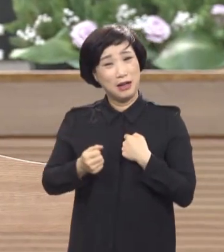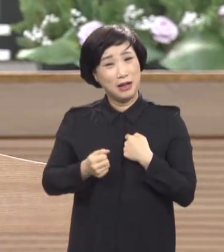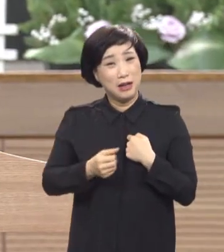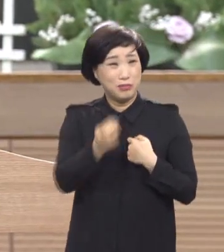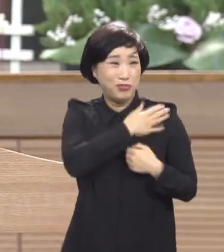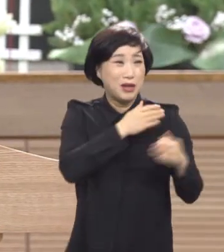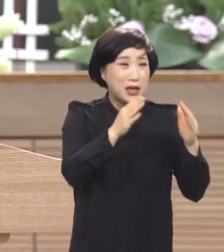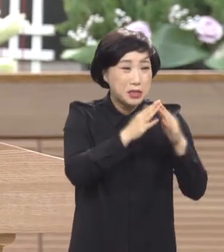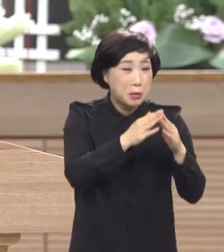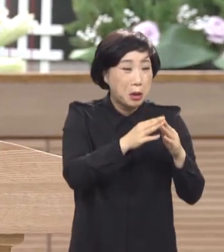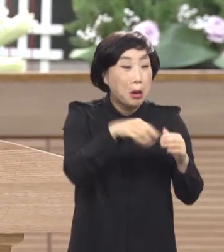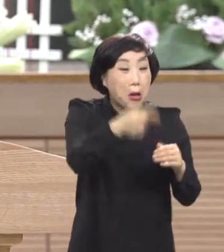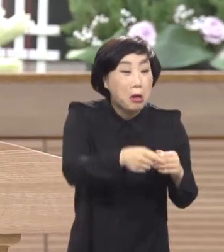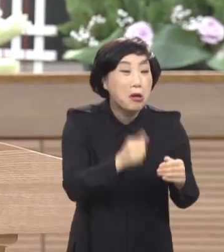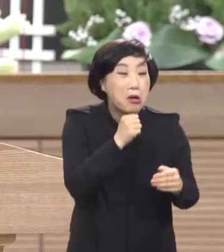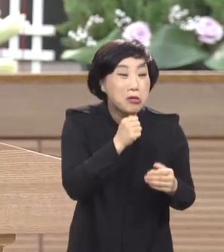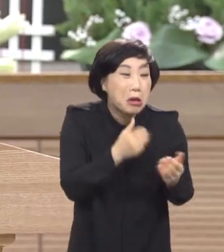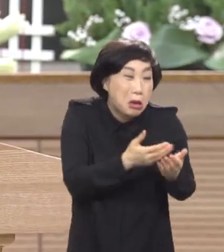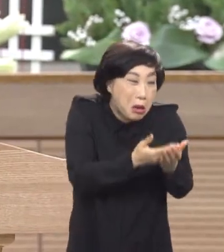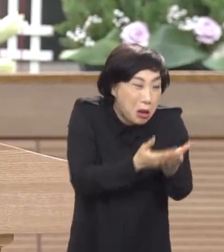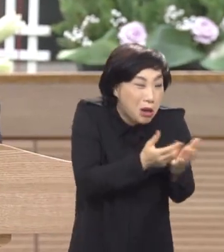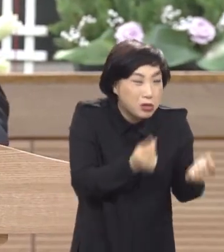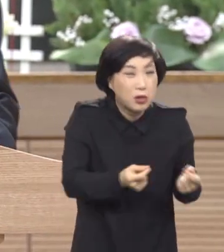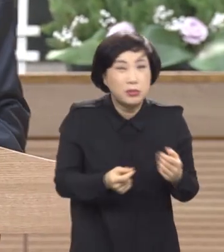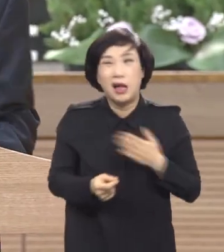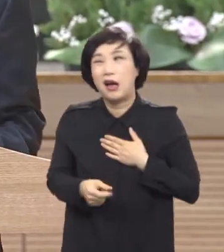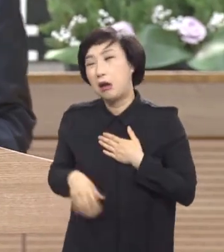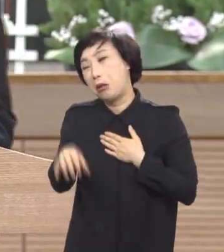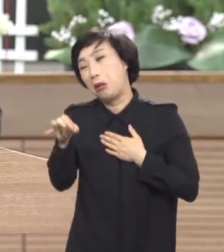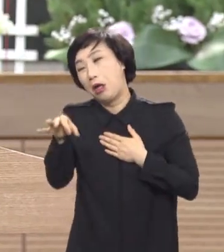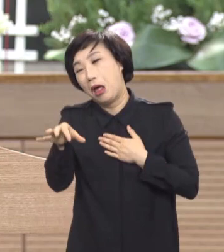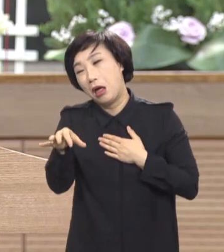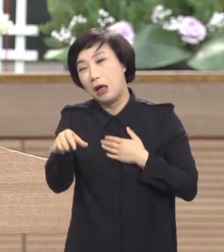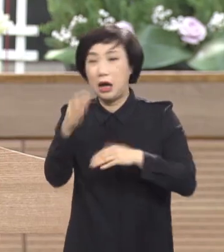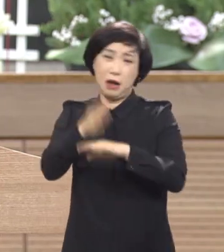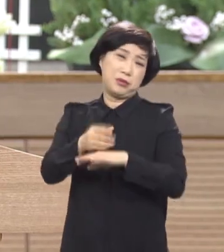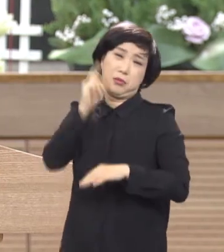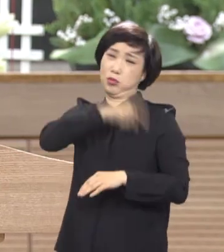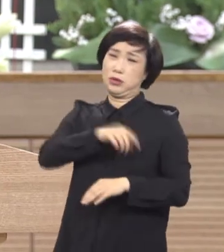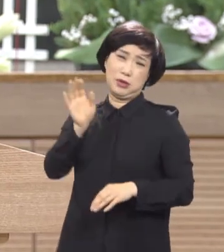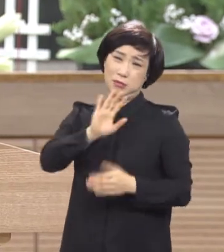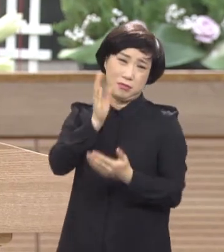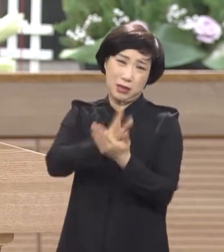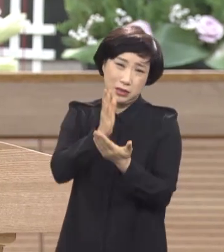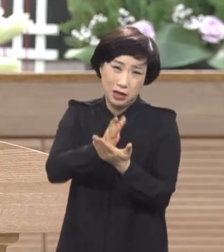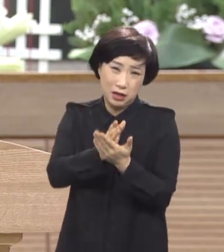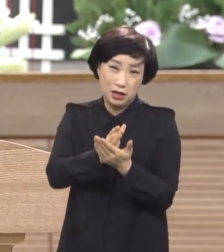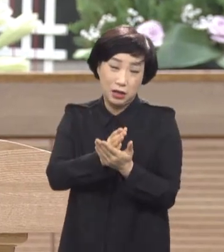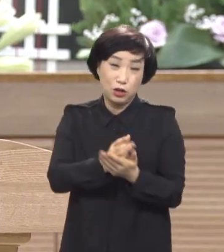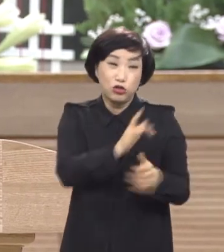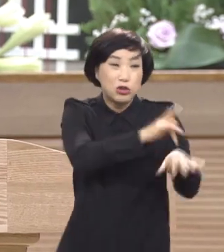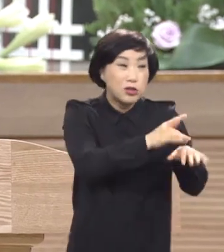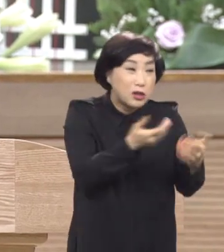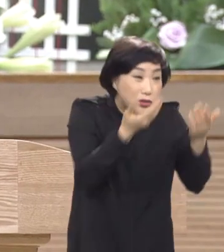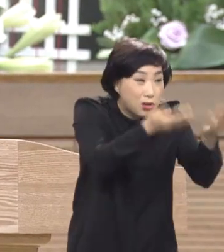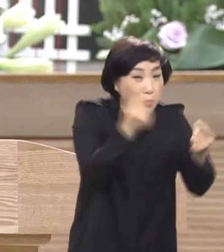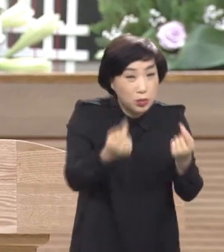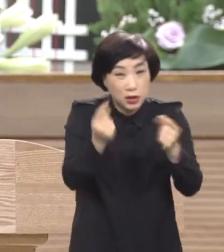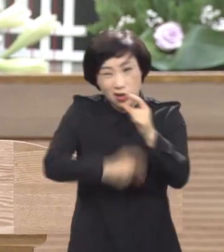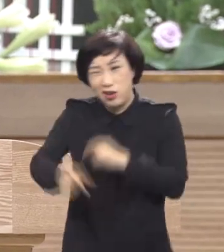거짓 동양하듯이 하는 못된 감사가 되지 않게 하시고 귀신보다는 더욱 위대한 감사를